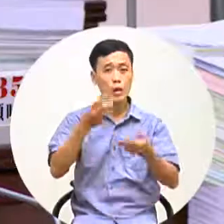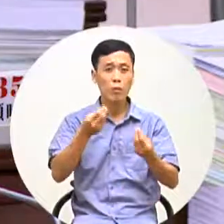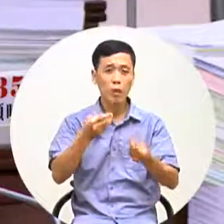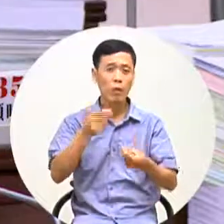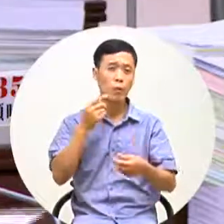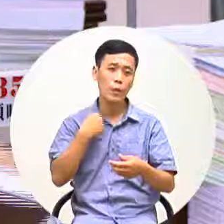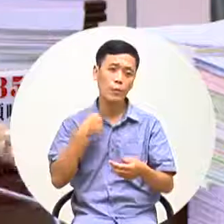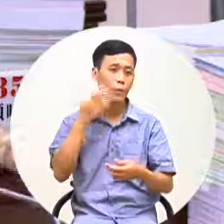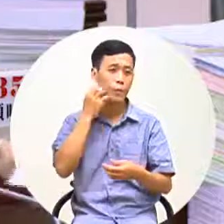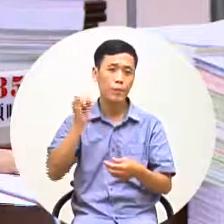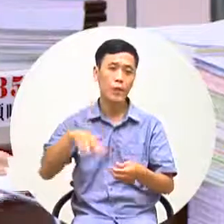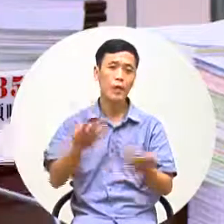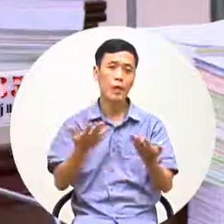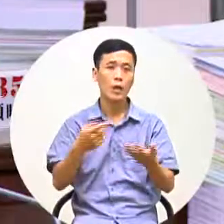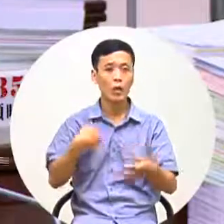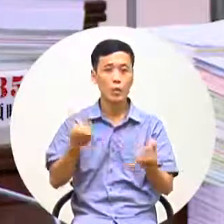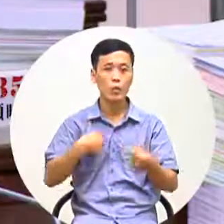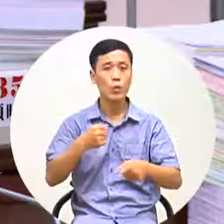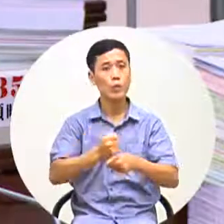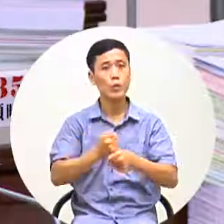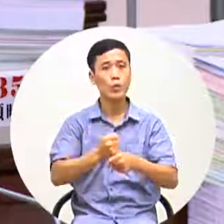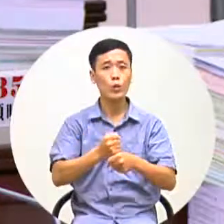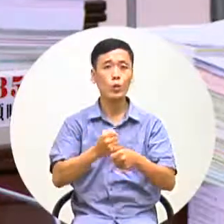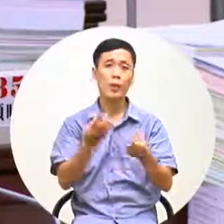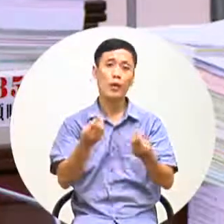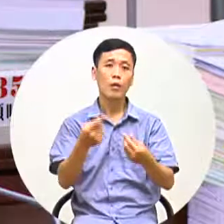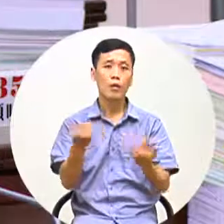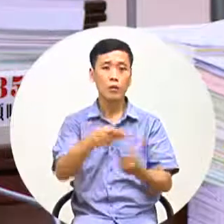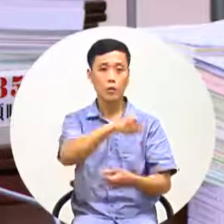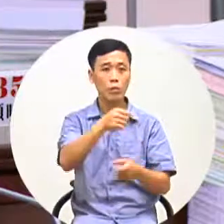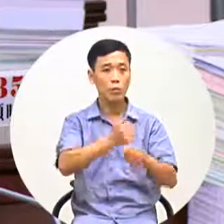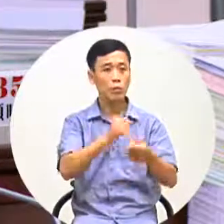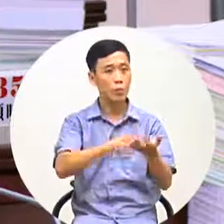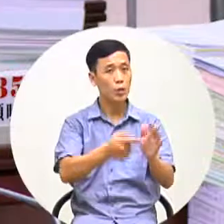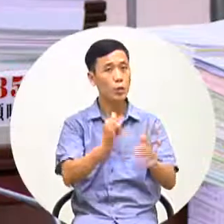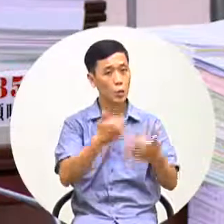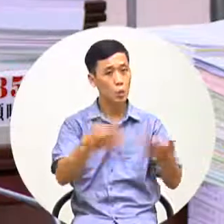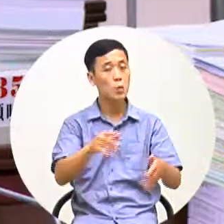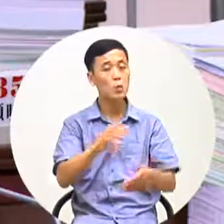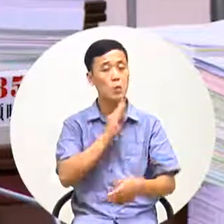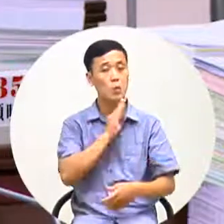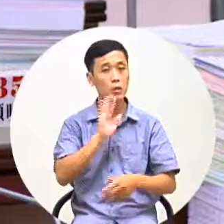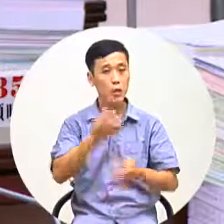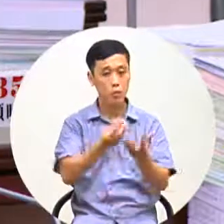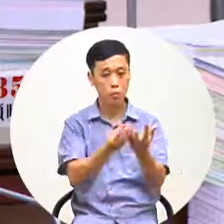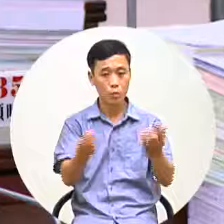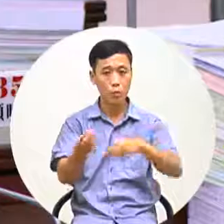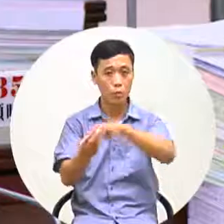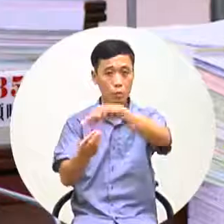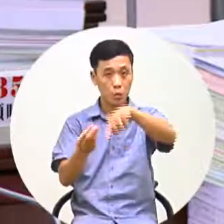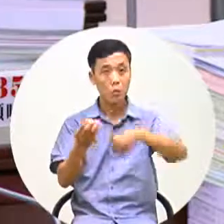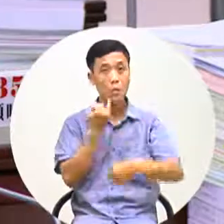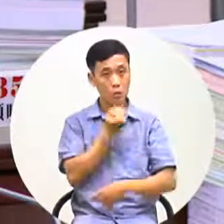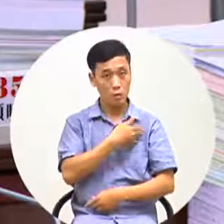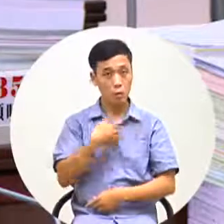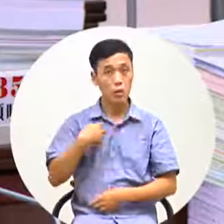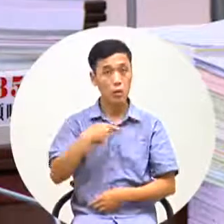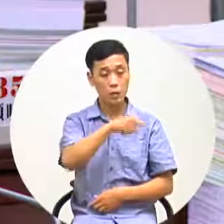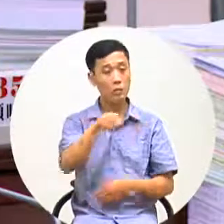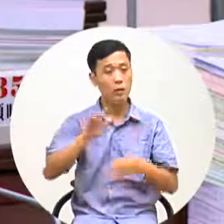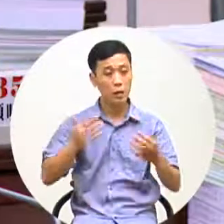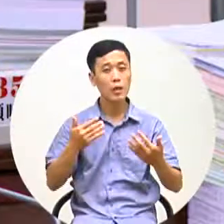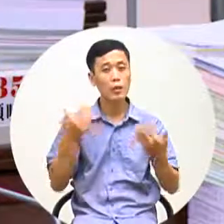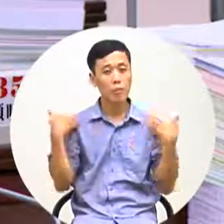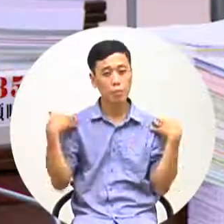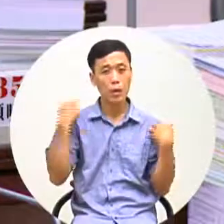志，安尼讲话，其实恁做足济啊，但是有些部分。有些部分有可能你们大概也太忙了，那有些部